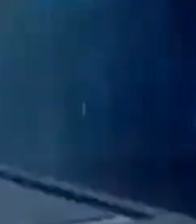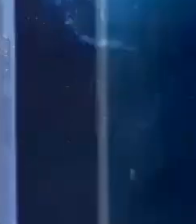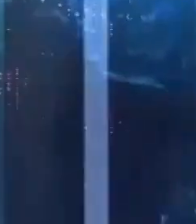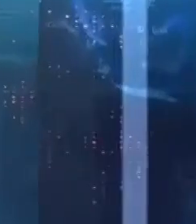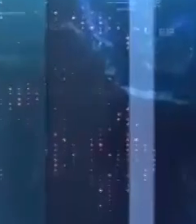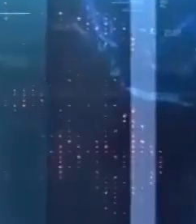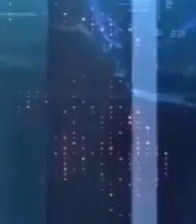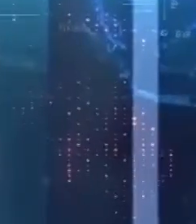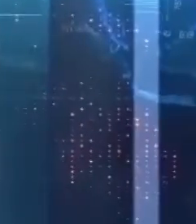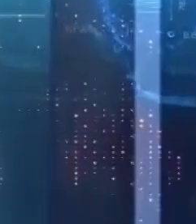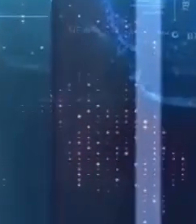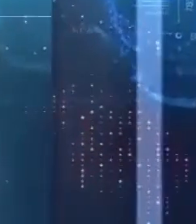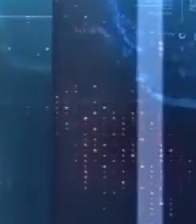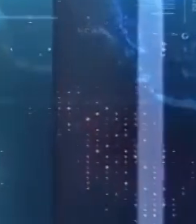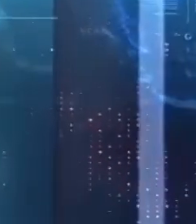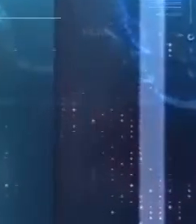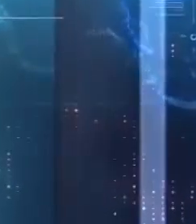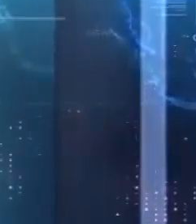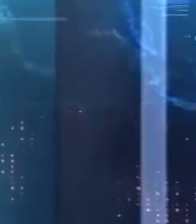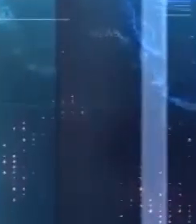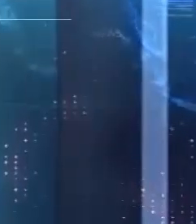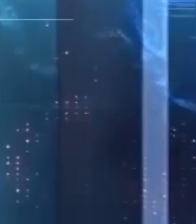телеканал ЖТСУ, Алматинская область.